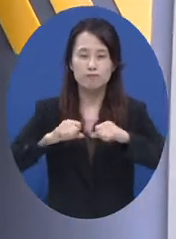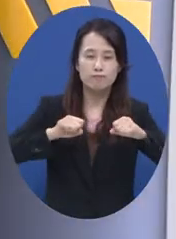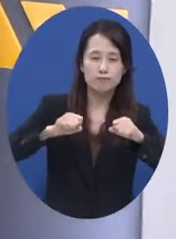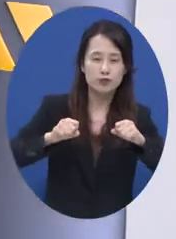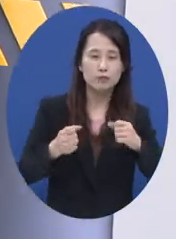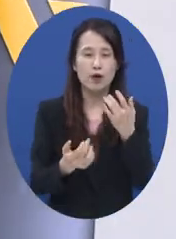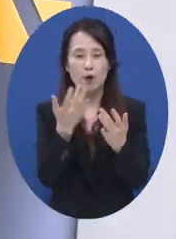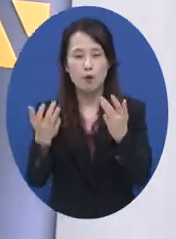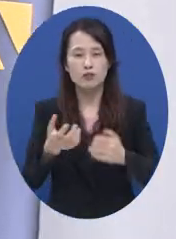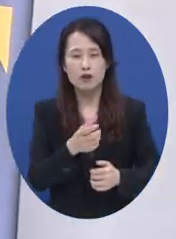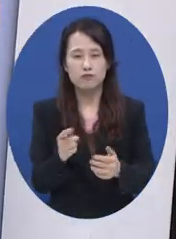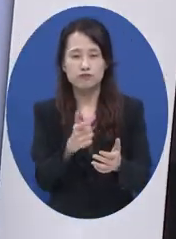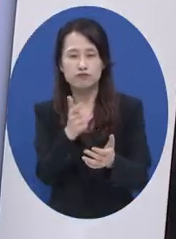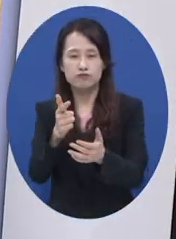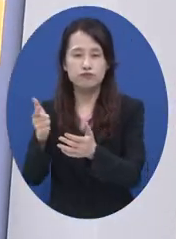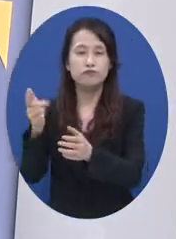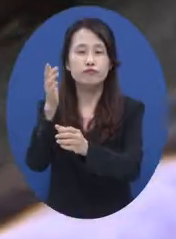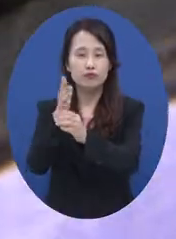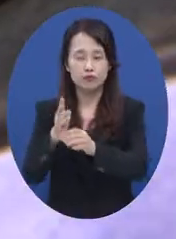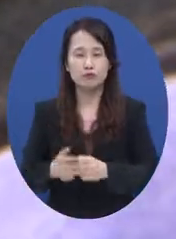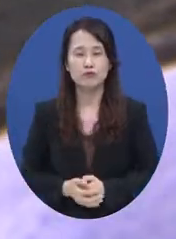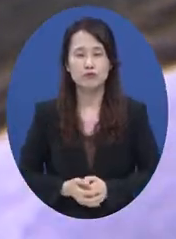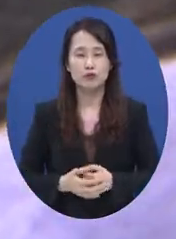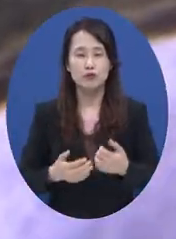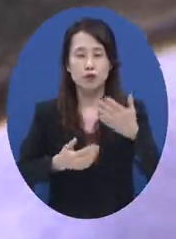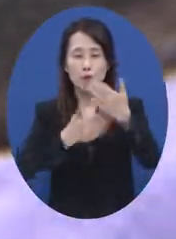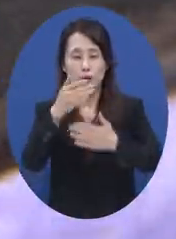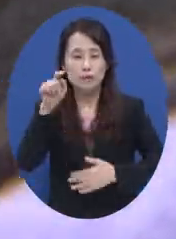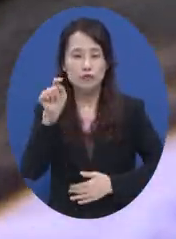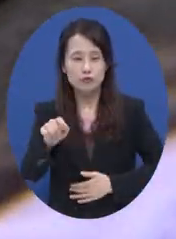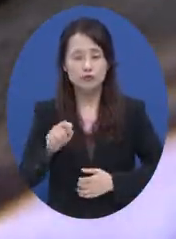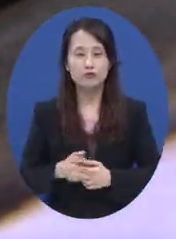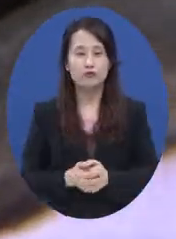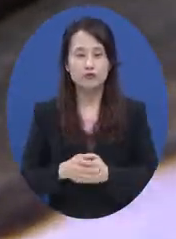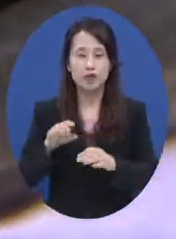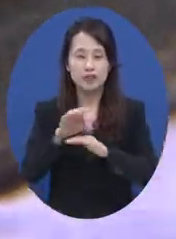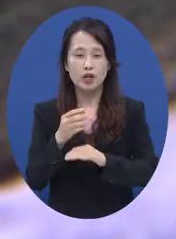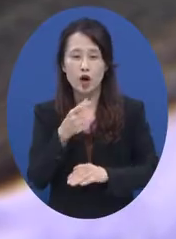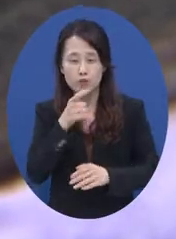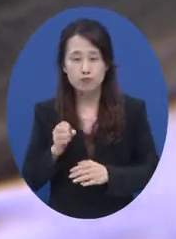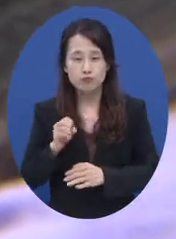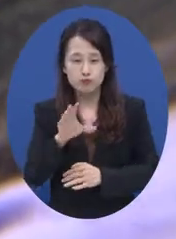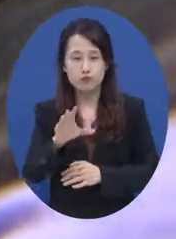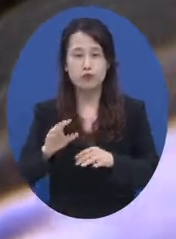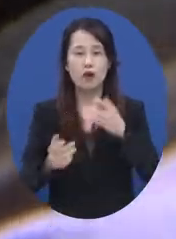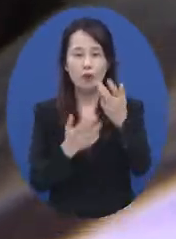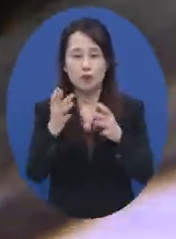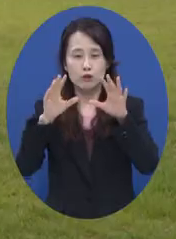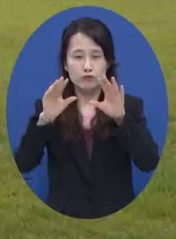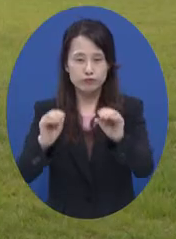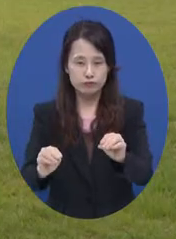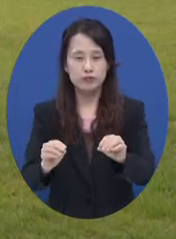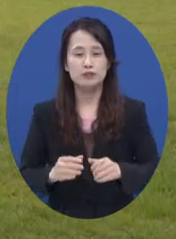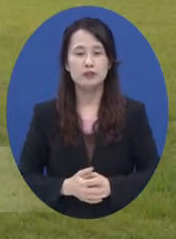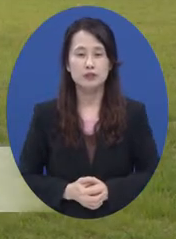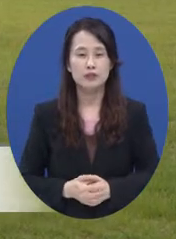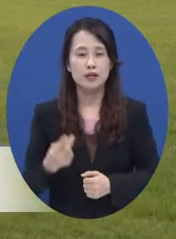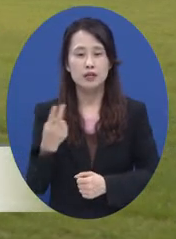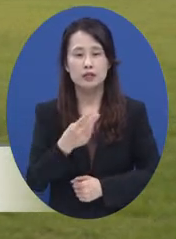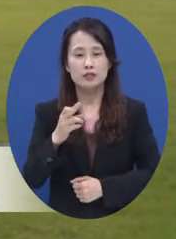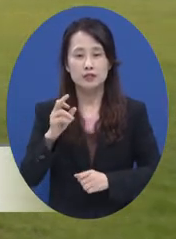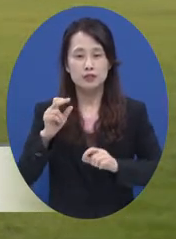화재 지역 이곳저곳을 찾아갑니다. 화면을 누르자 소방차가 물을 뿜어 화재를 진압합니다.